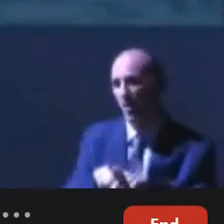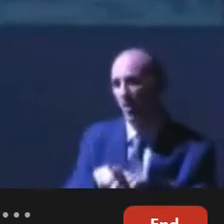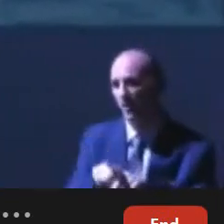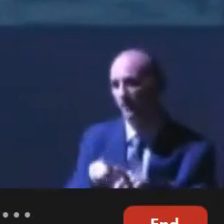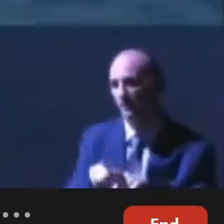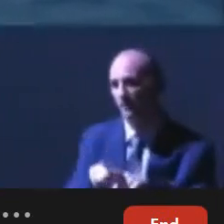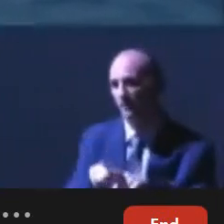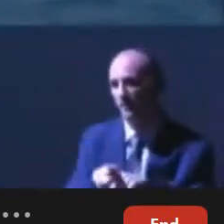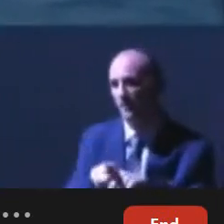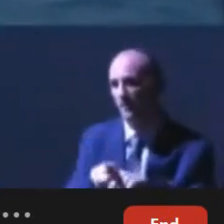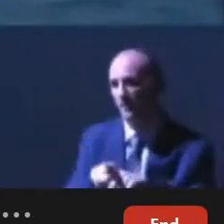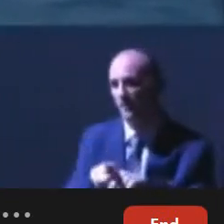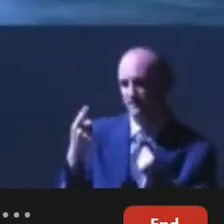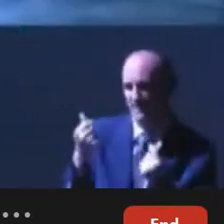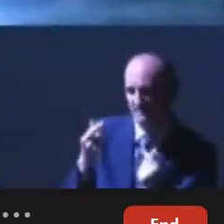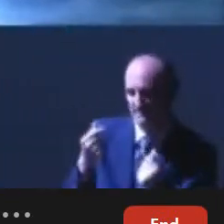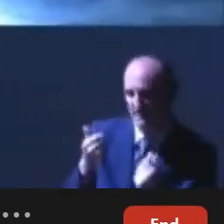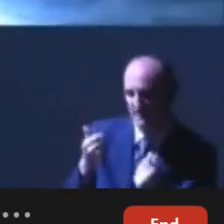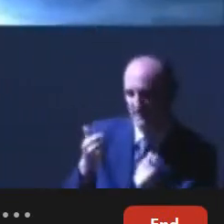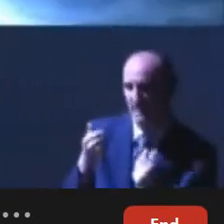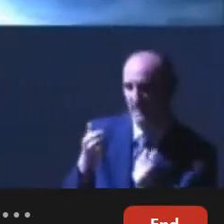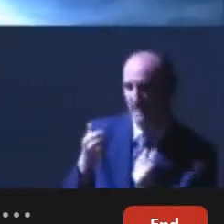sự